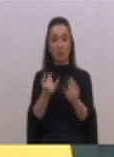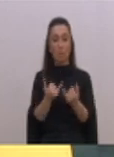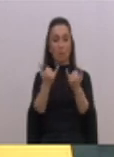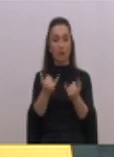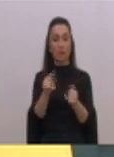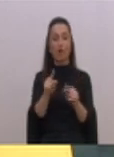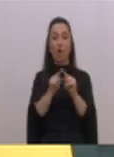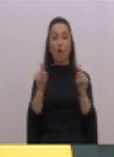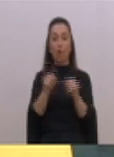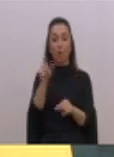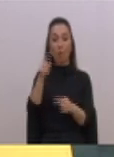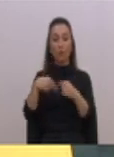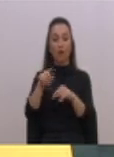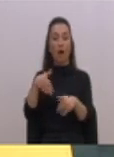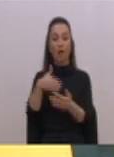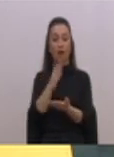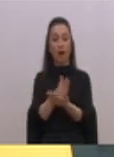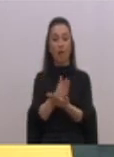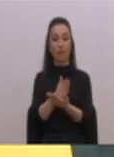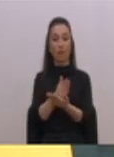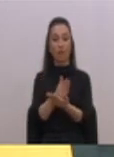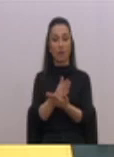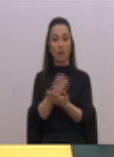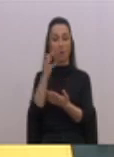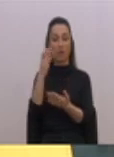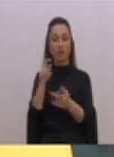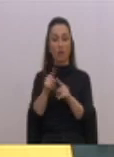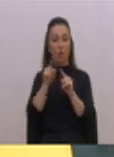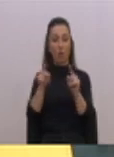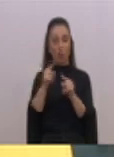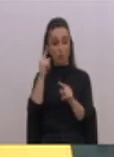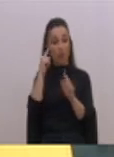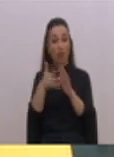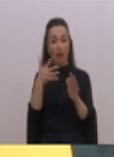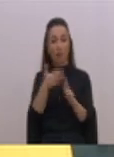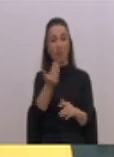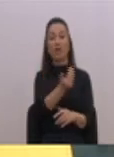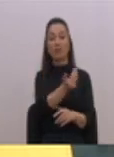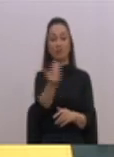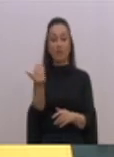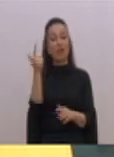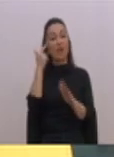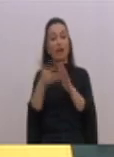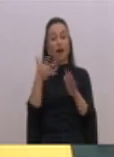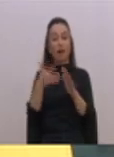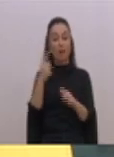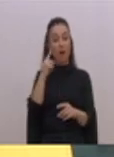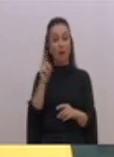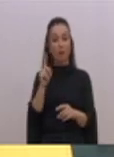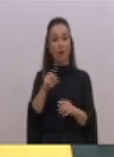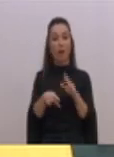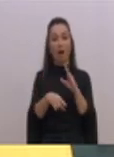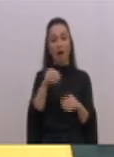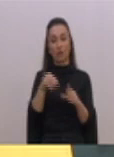სადაც ოპოზიციას არ აქვს კომპლექსი, რომ იყოს ოპოზიცია. გესმით? ანუ თქვენი გაგება, რომ